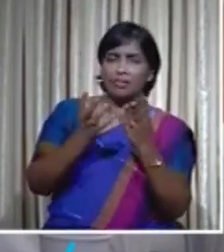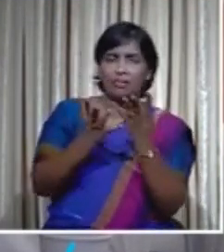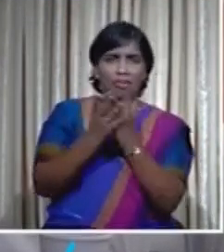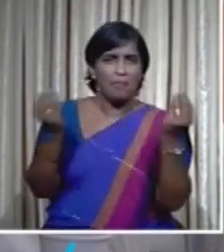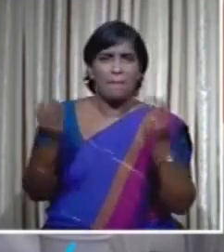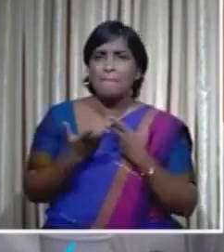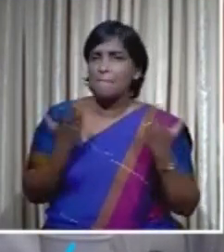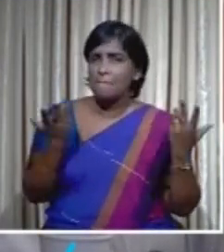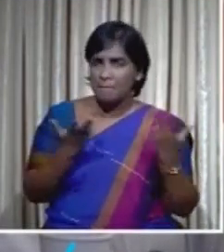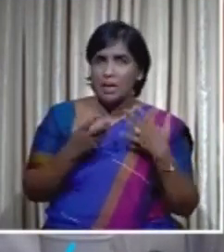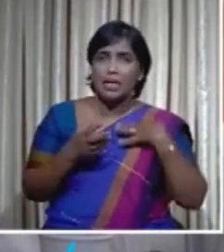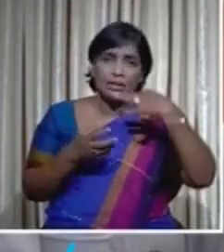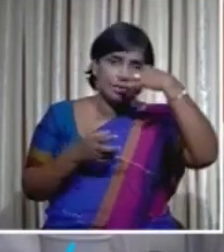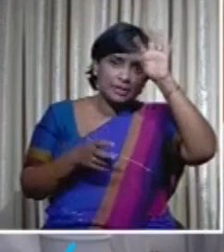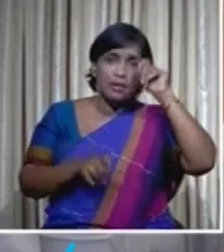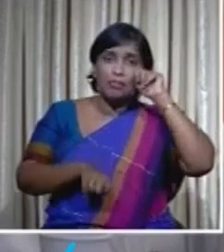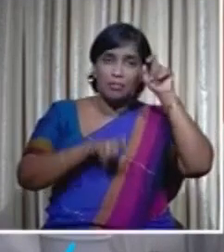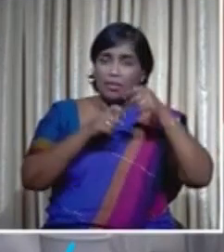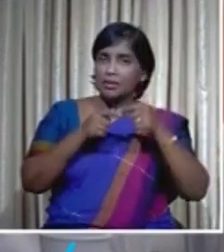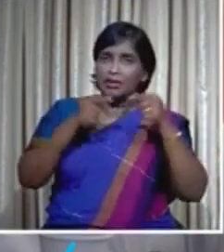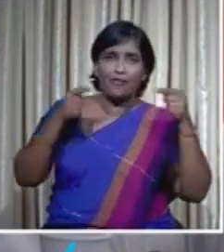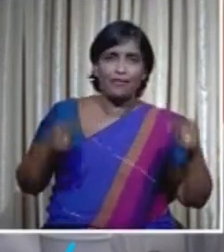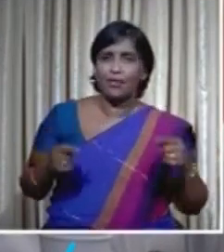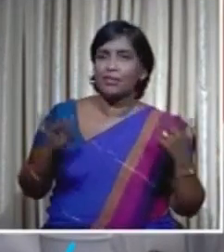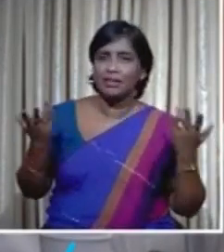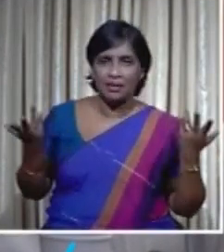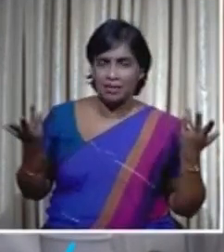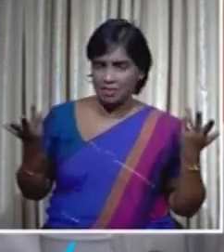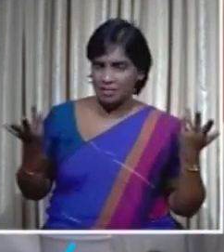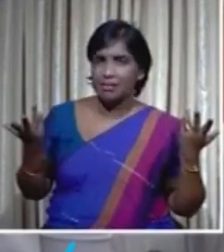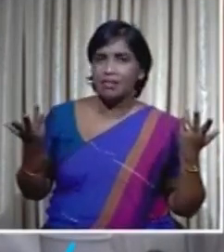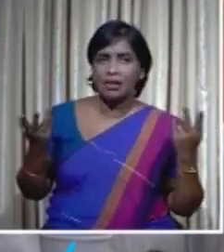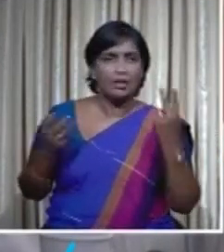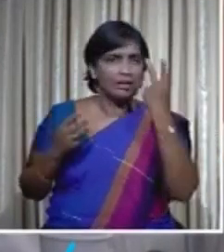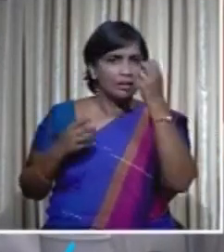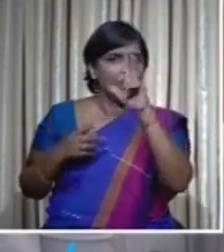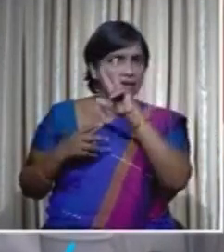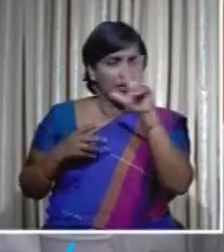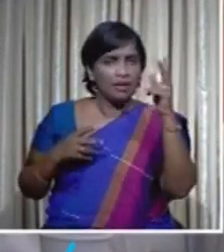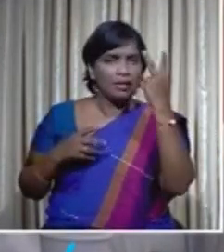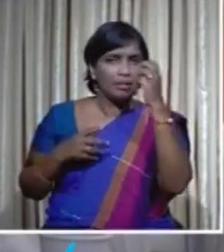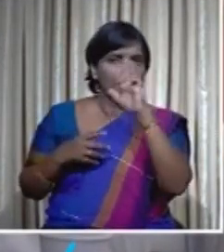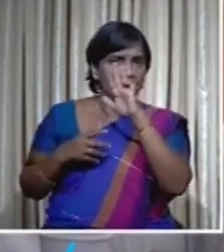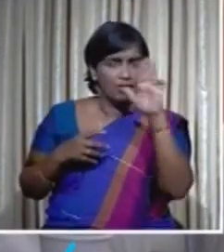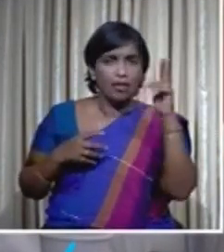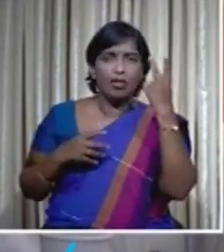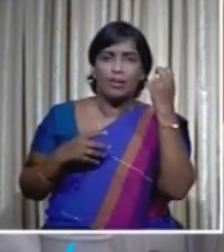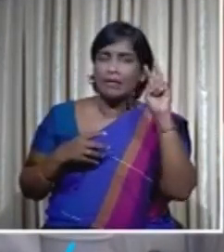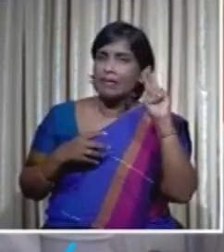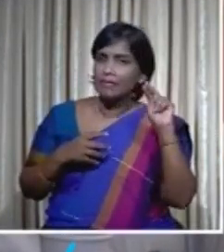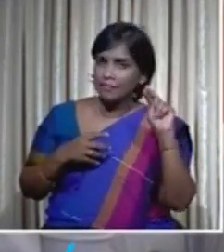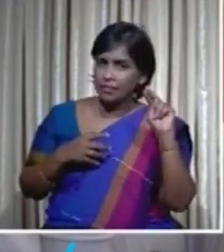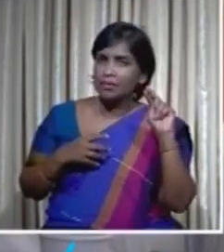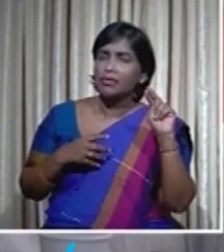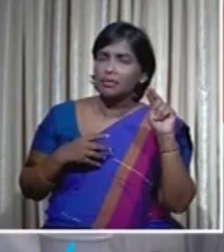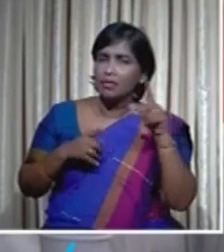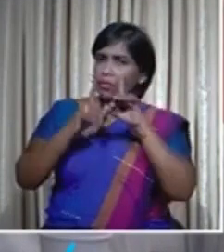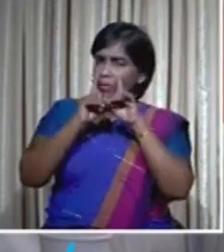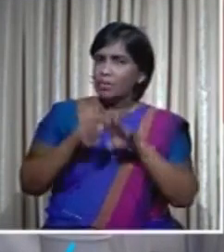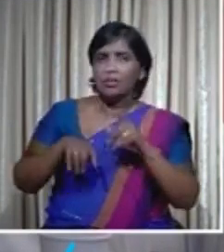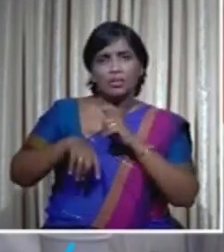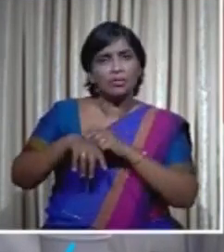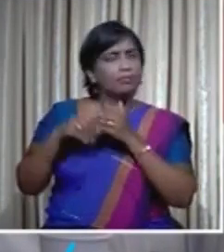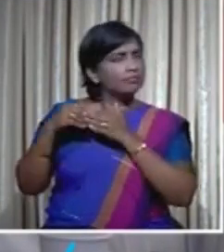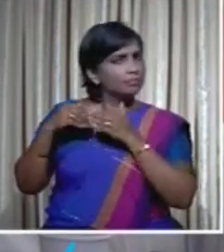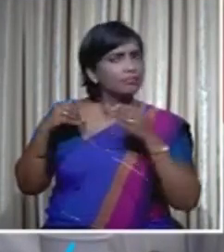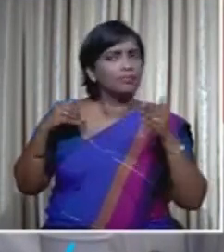இதனை எதிர்க்கவில்லையே. கடந்த 16, 17, 18, 19 ஆண்டுகளிலே எங்கேயாவது ஒரு சிங்கள பிரதேசத்திலே சிங்கள மக்கள் யாரும் ஊர்வலம் கூட